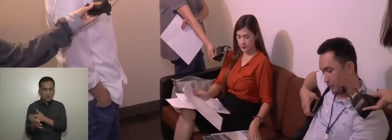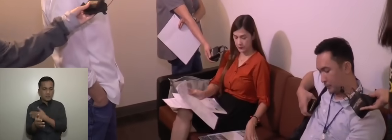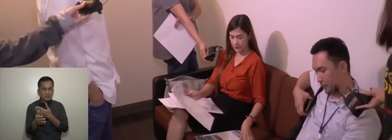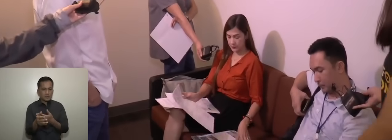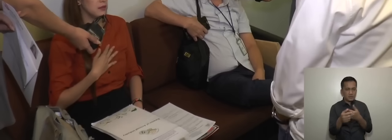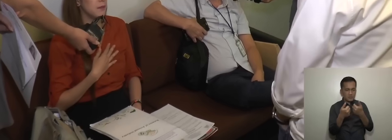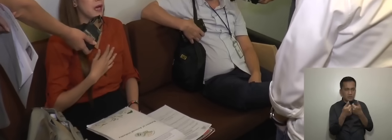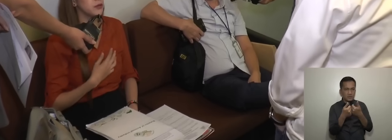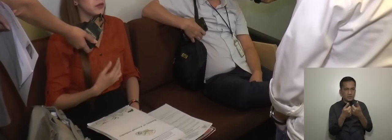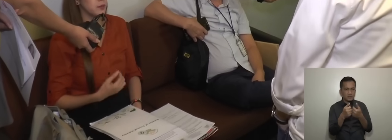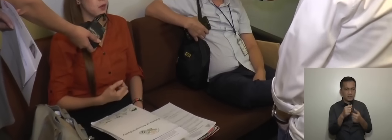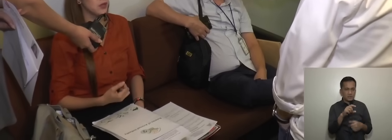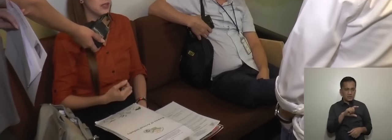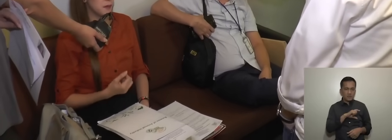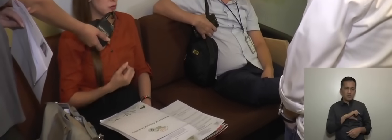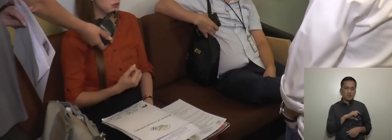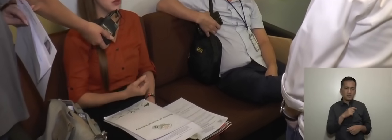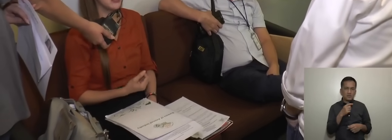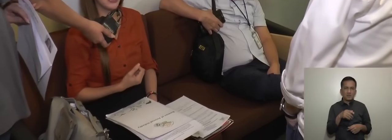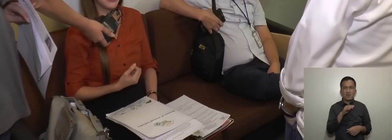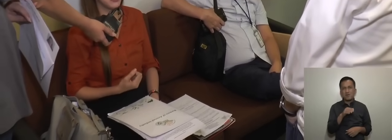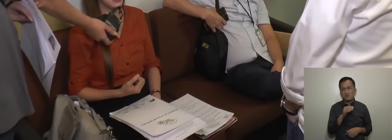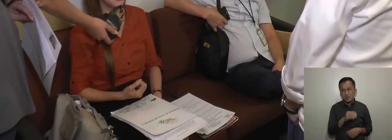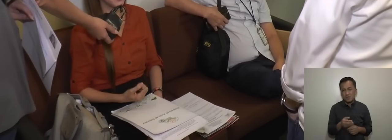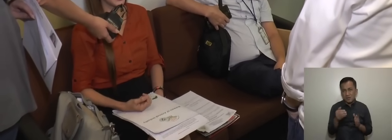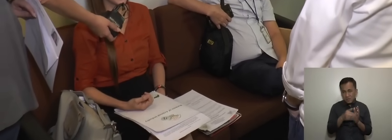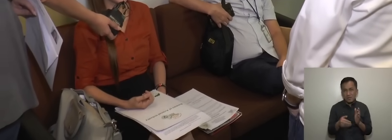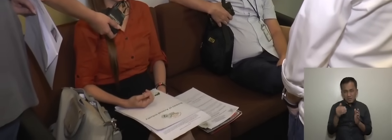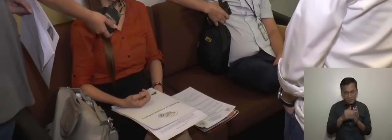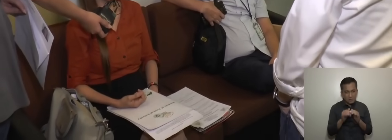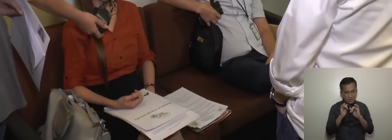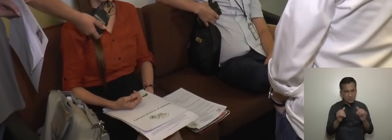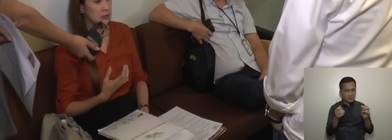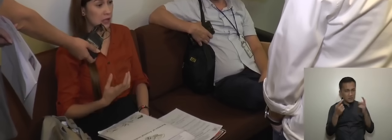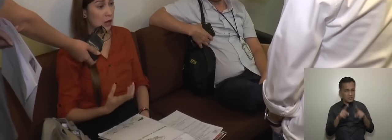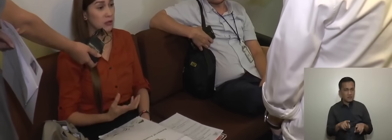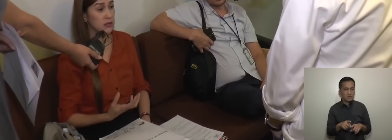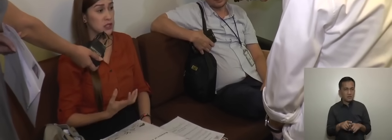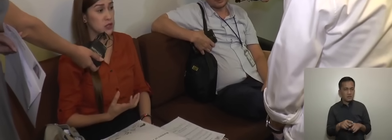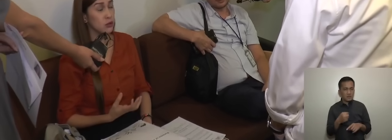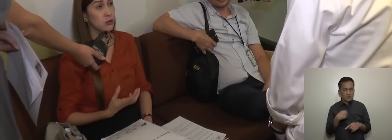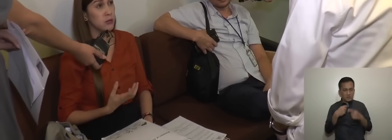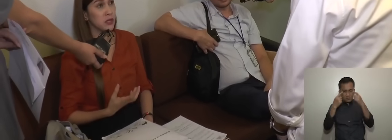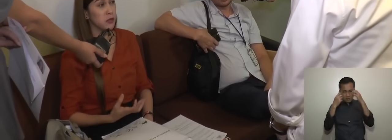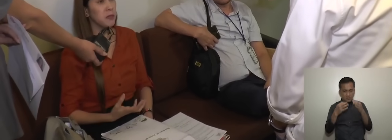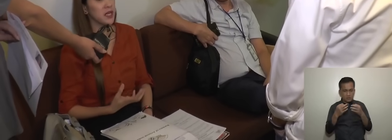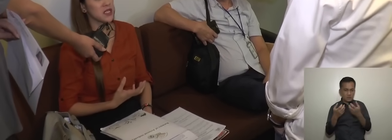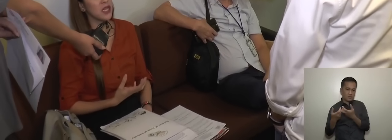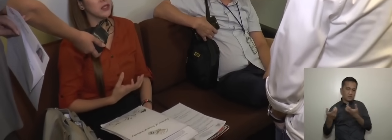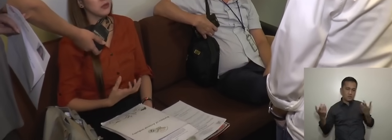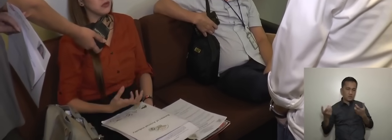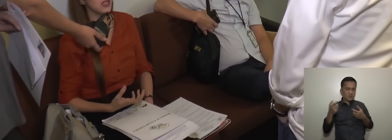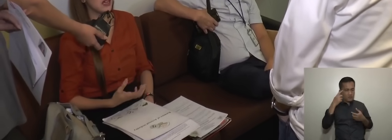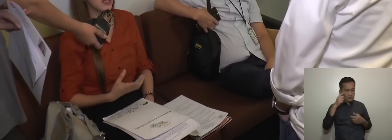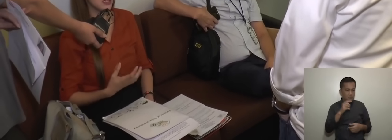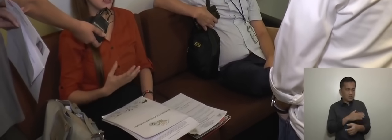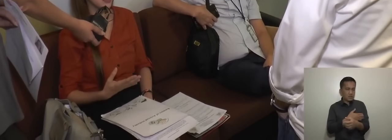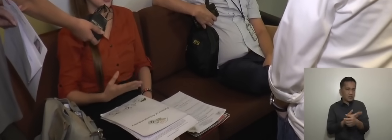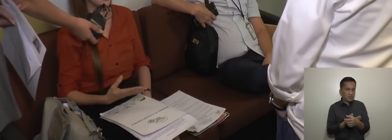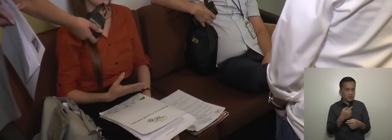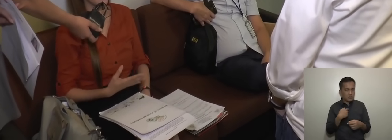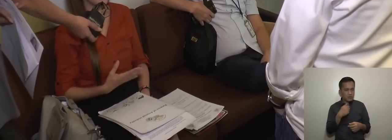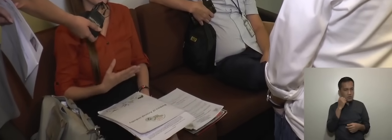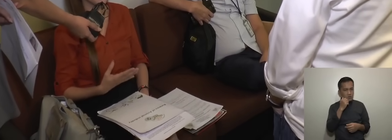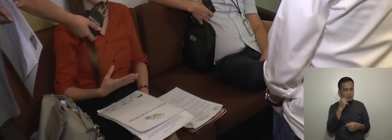nakipag-boyfriend ka sa pulis. Napagod na po ako dahil paulit-ulit na ganito na lang yung nangyayari sa amin. Kaya ako nagdesisyon lumayo para sa anak ko. Dahil lagi na lang